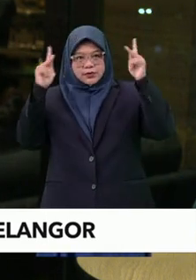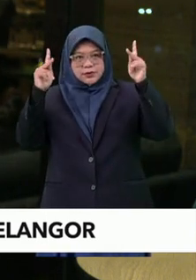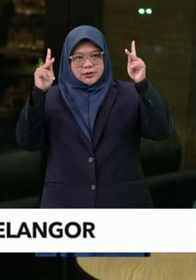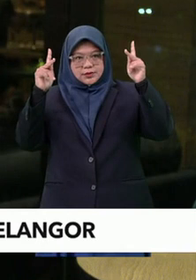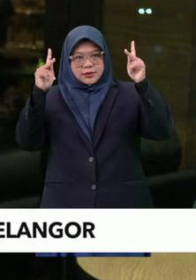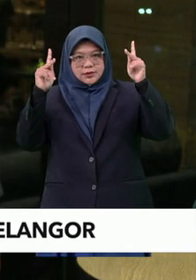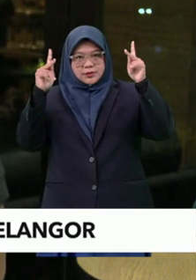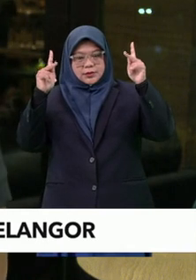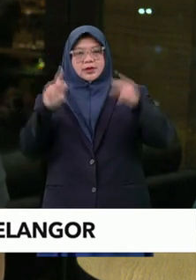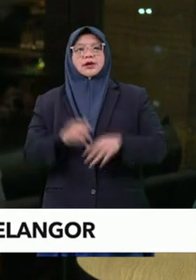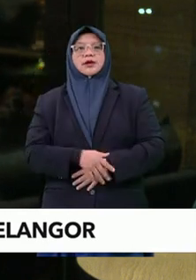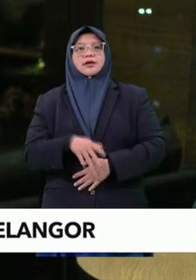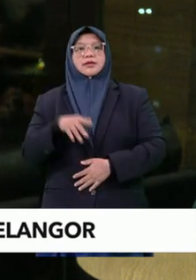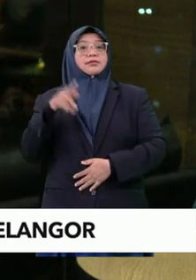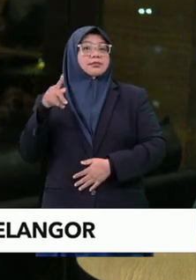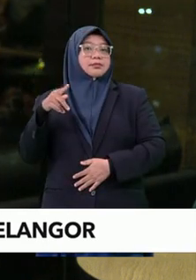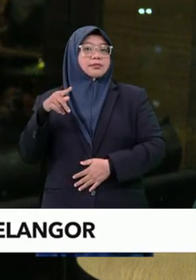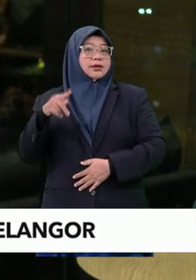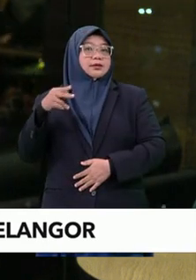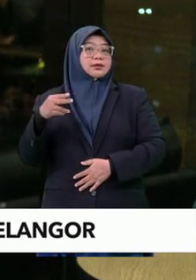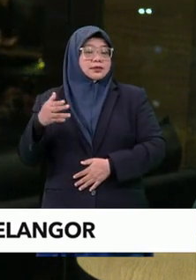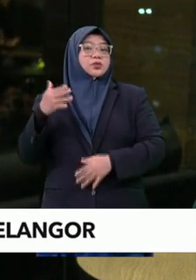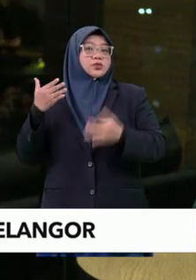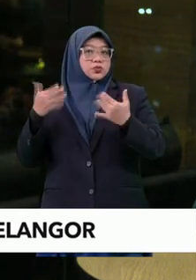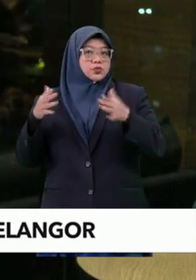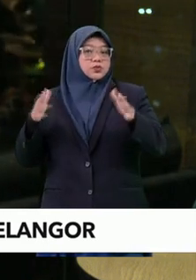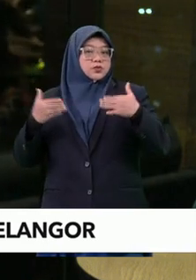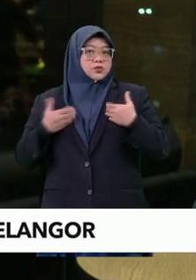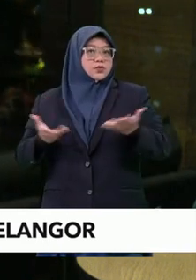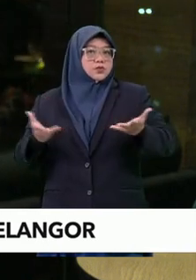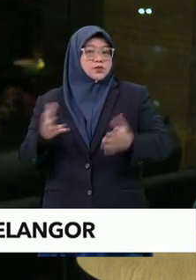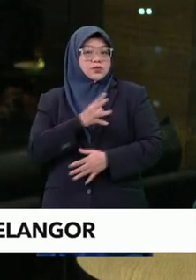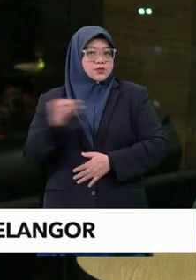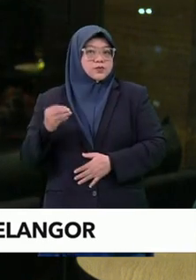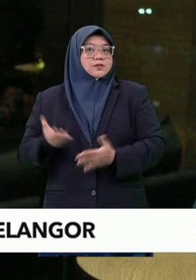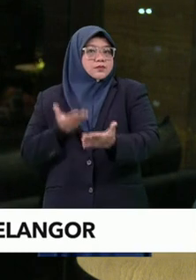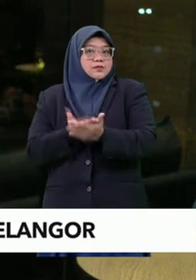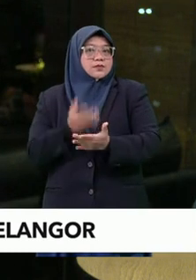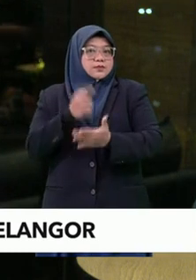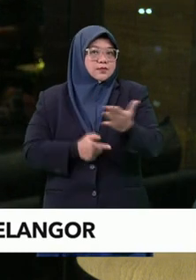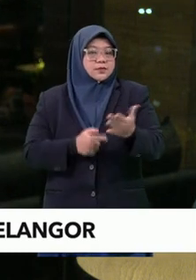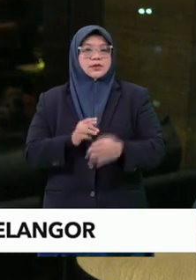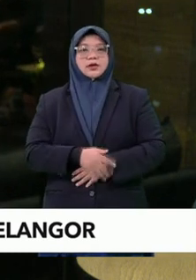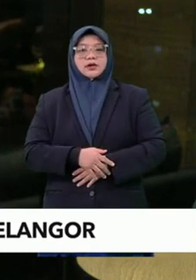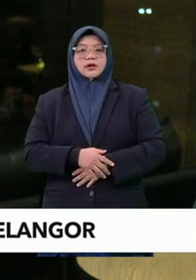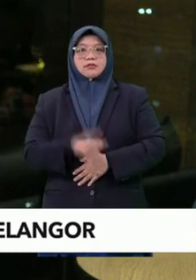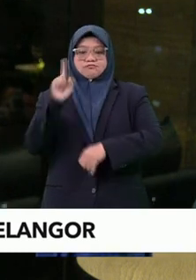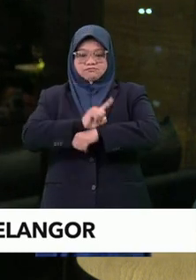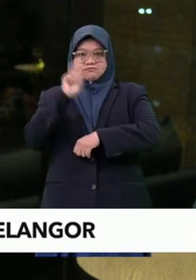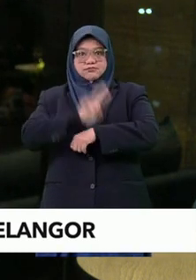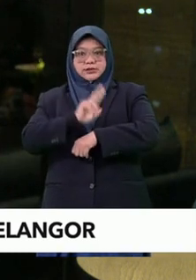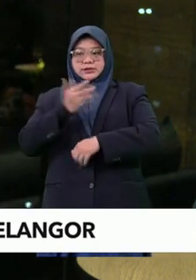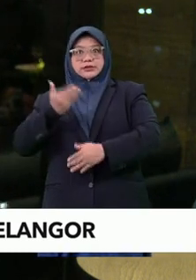berada di sini dan antara inti Pati tawaran Universitas Mungkin beberapa hari lalu